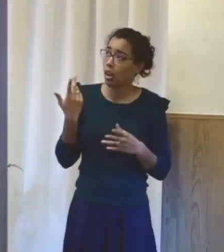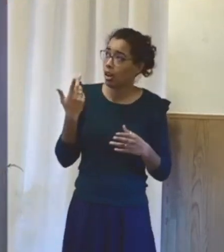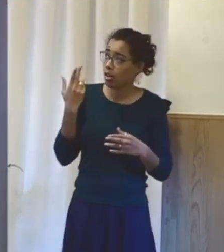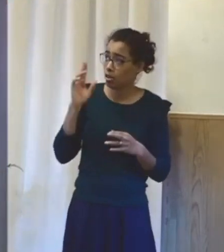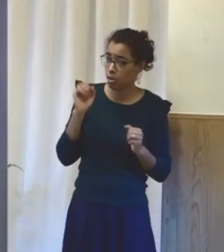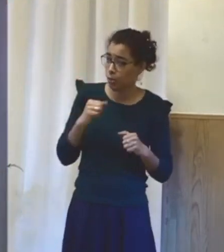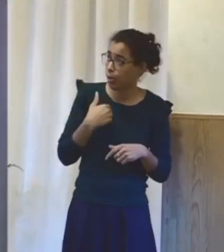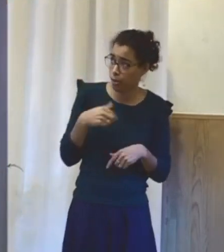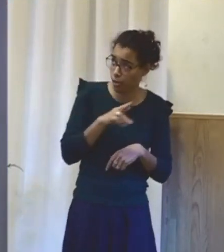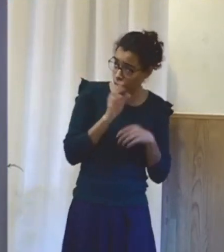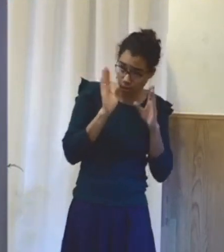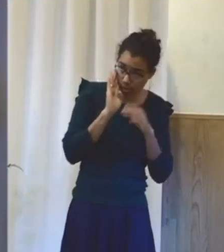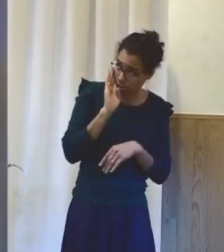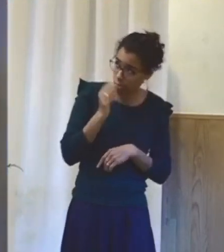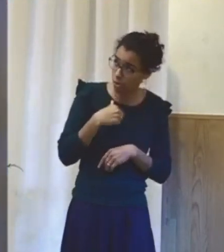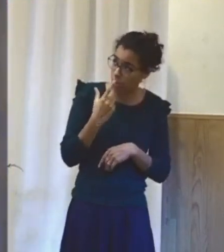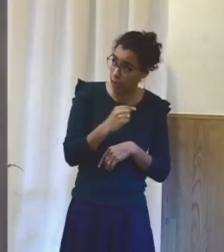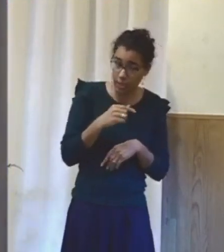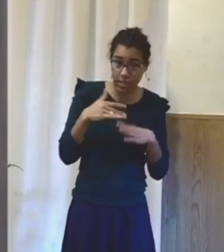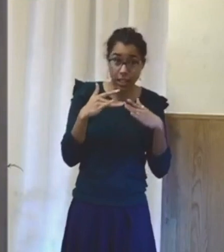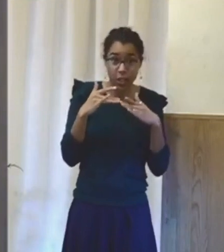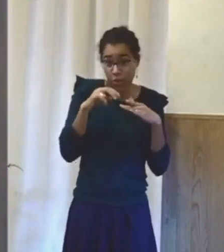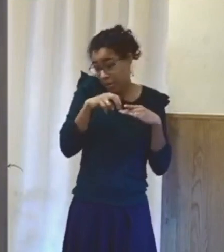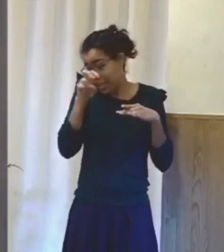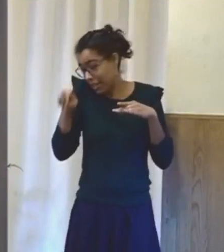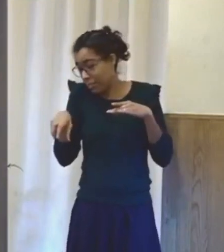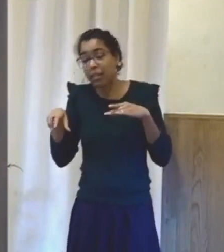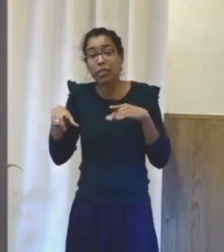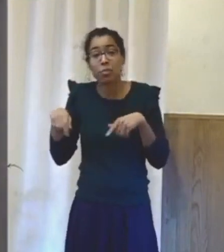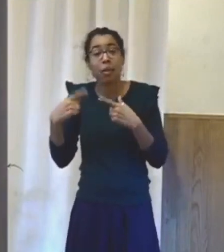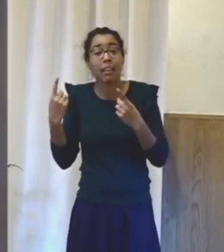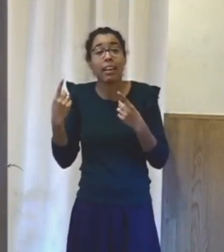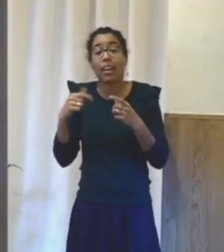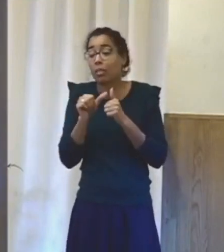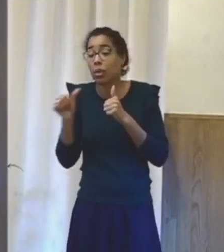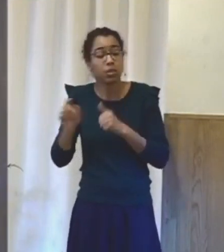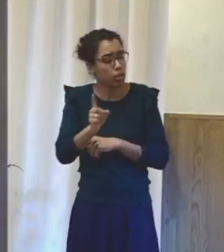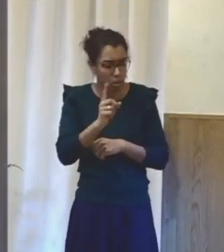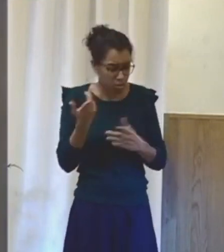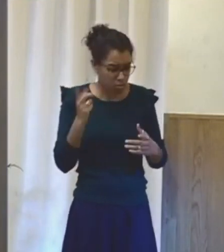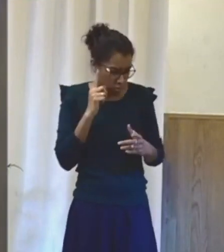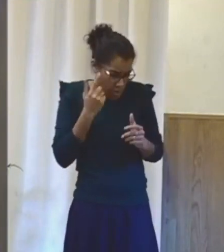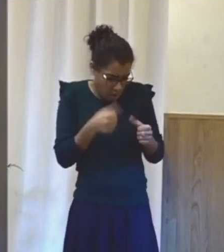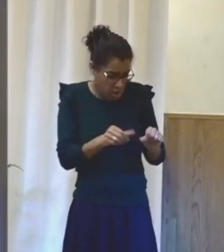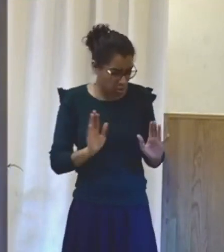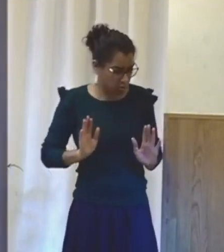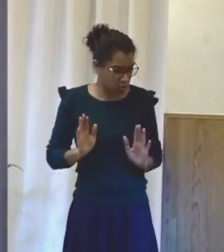Il dit, non, pourquoi tu veux? Je peux partir du lit. Souvent, j'ai envie de partir et pour aller un peu plus loin. Il dit, non, pourquoi tu veux